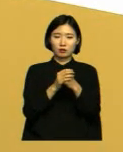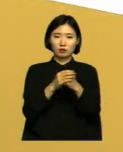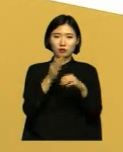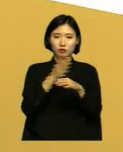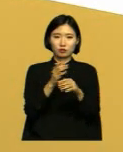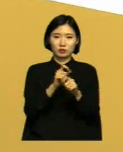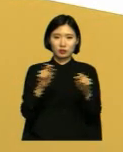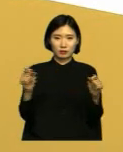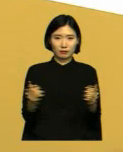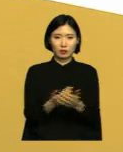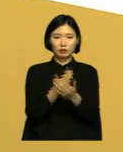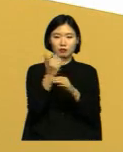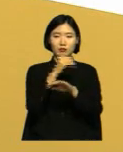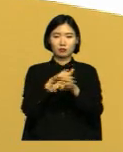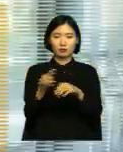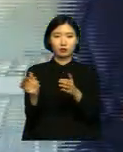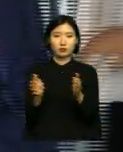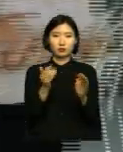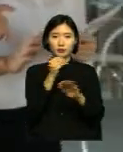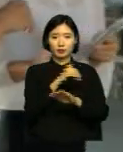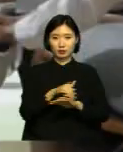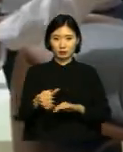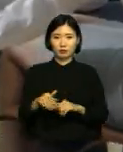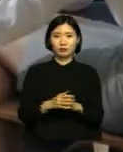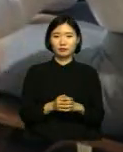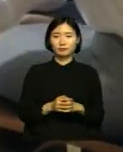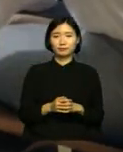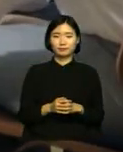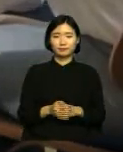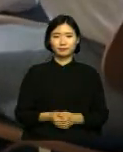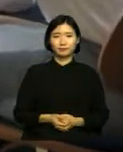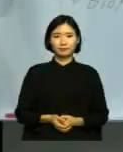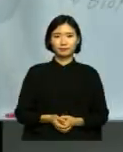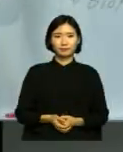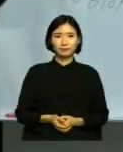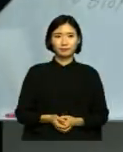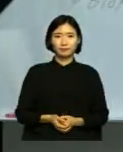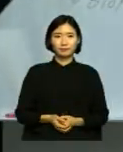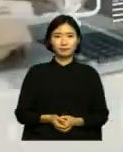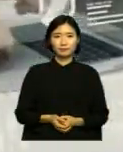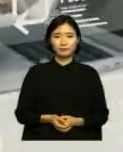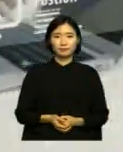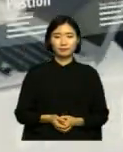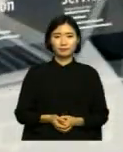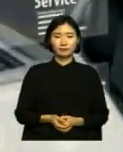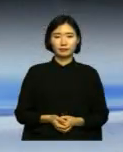중장기 발전 계획을 마련할 방침입니다. 딜라이브 서울경기 케이블TV 박미연입니다.